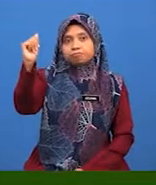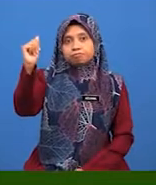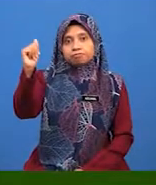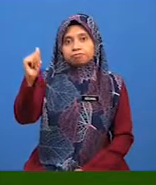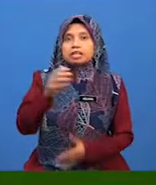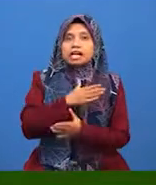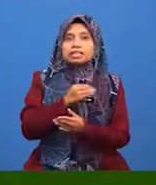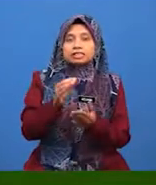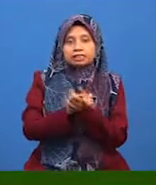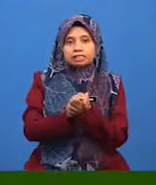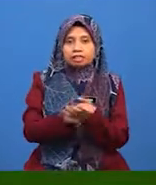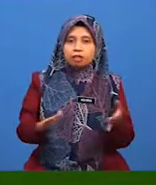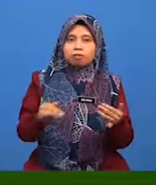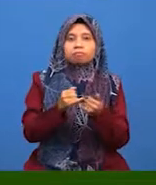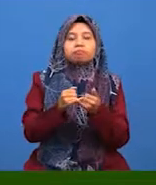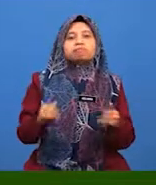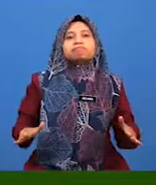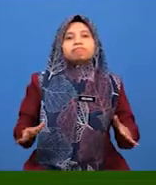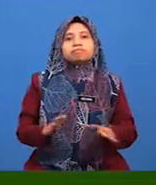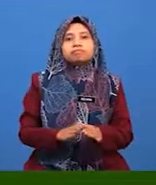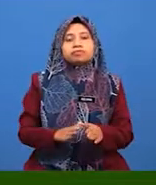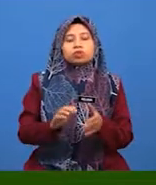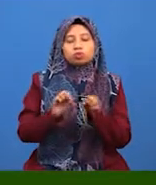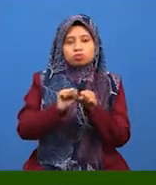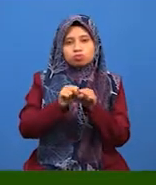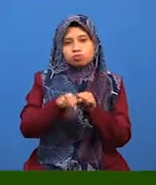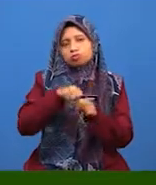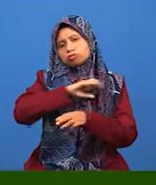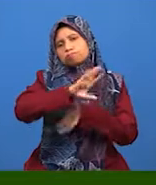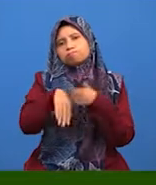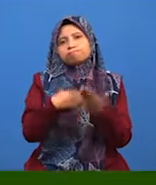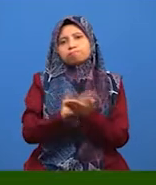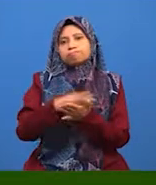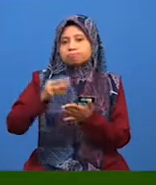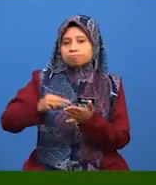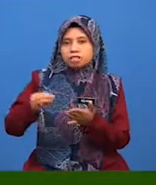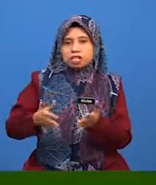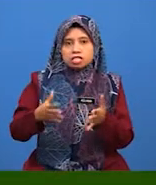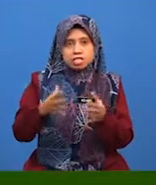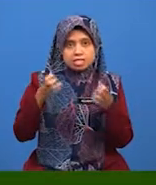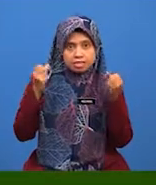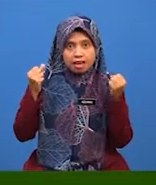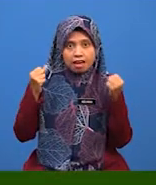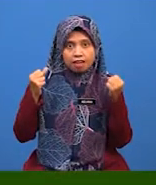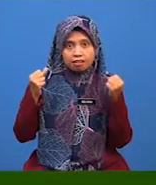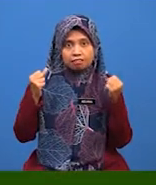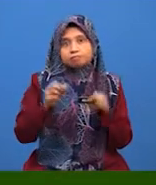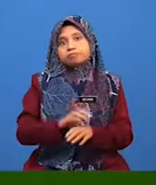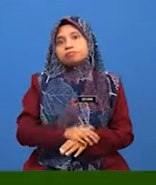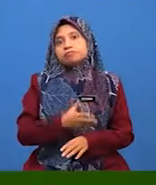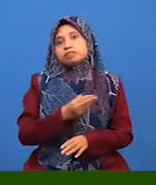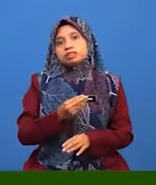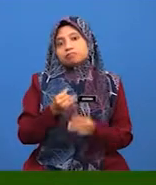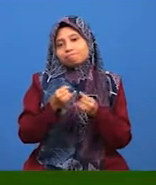Assalamualaikum dan selamat sejahtera. Semoga semua murid berada dalam keadaan